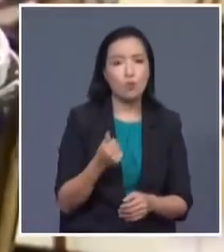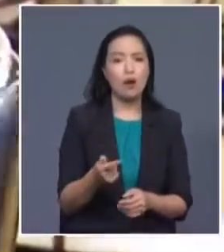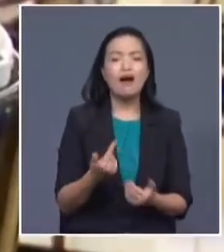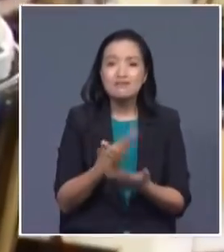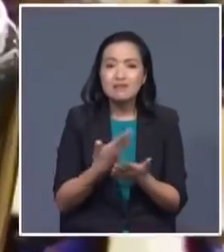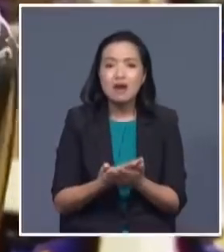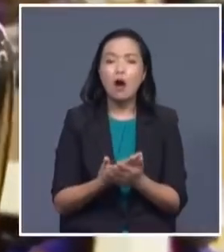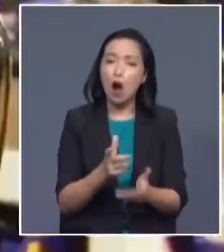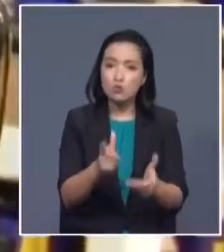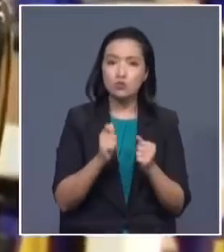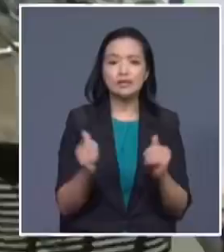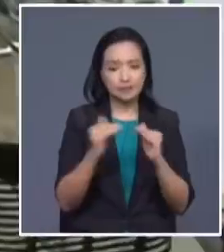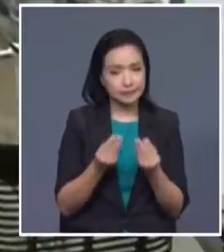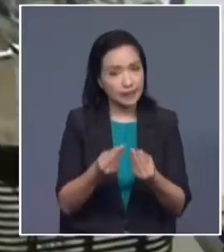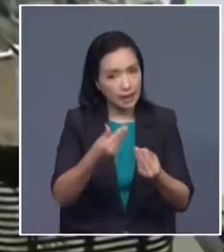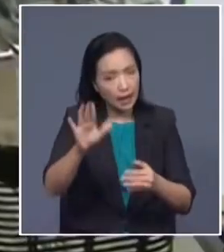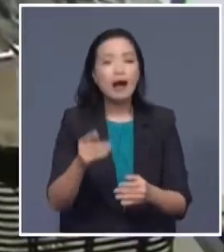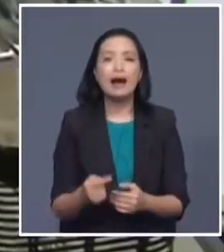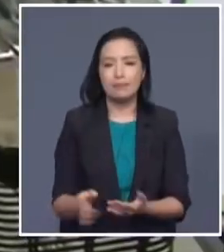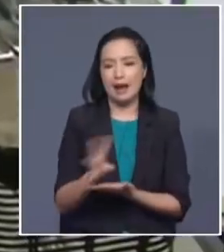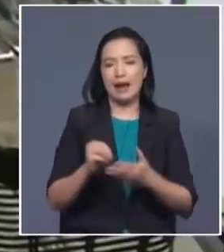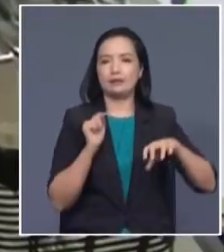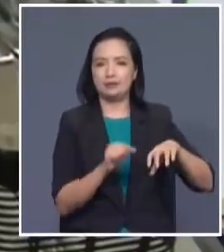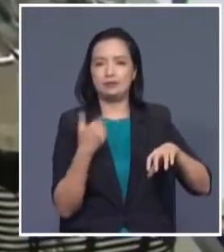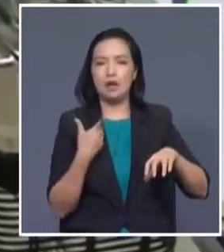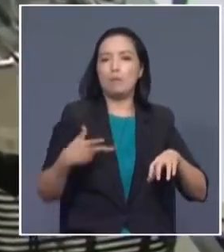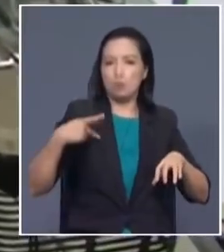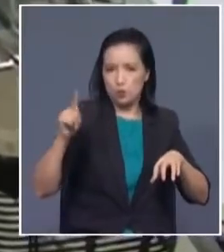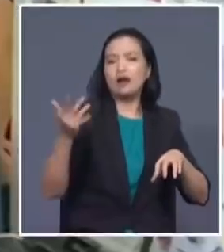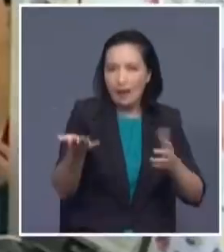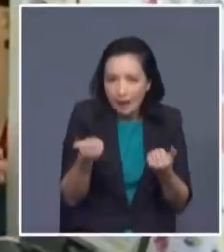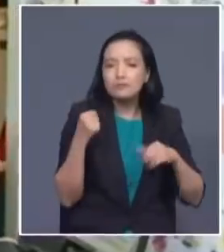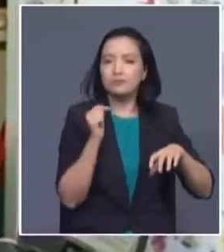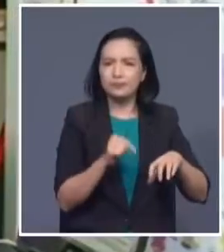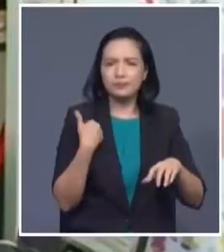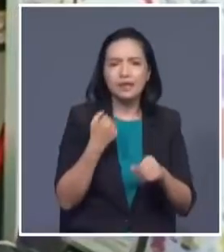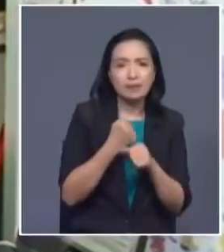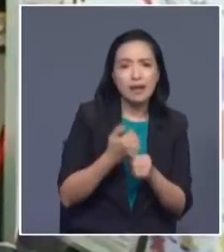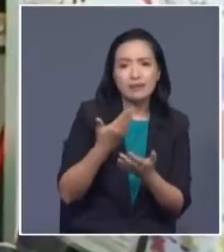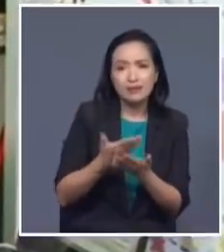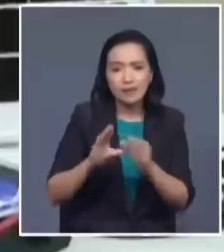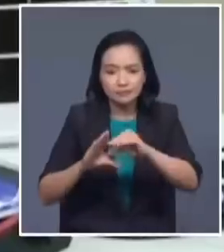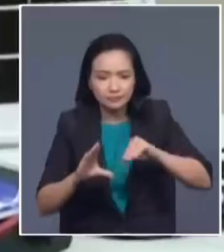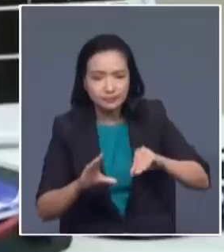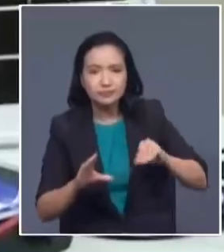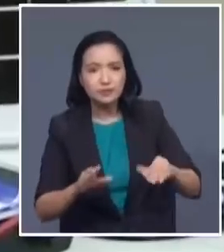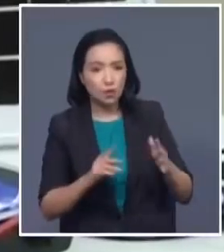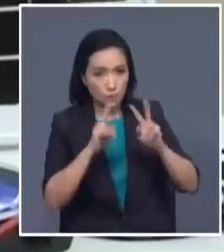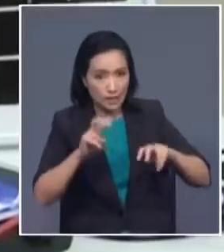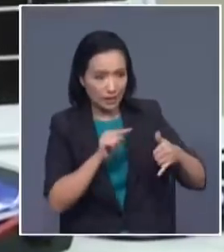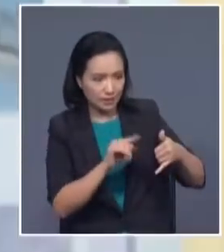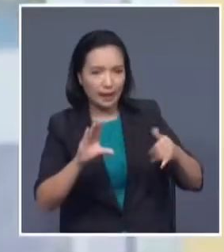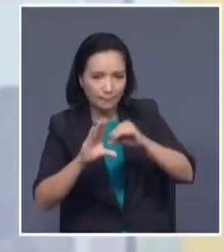ายได้จากการอนุญาตให้ใช้สิทธินี้จะกลับมาที่มหาวิทยาลัยและสถาบันวิจัยโดยจะต้องมีการจัดสรรรายได้ให้กับนักวิจัยในสัดส่วน